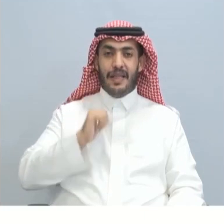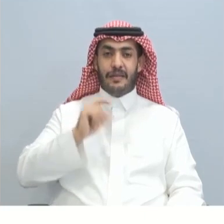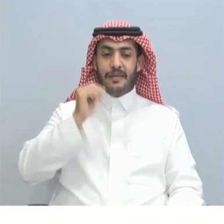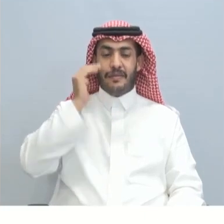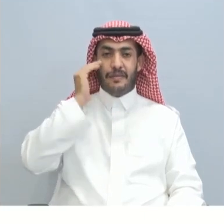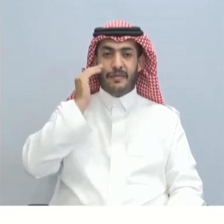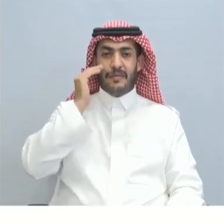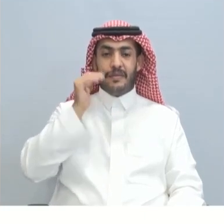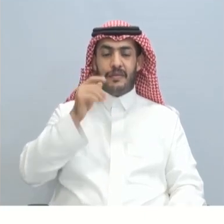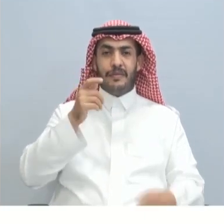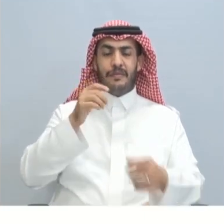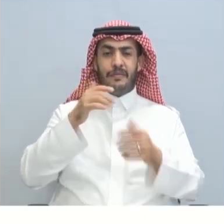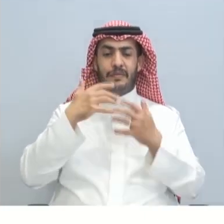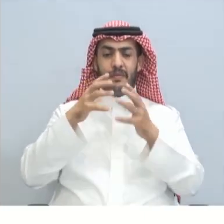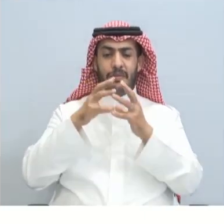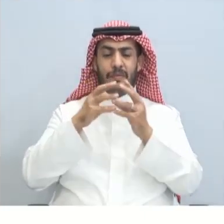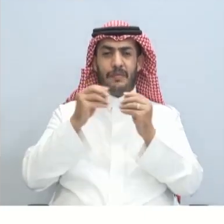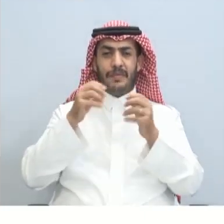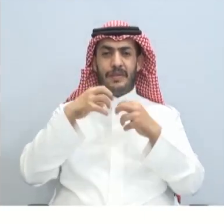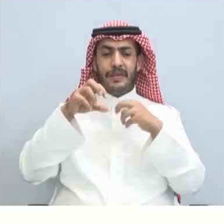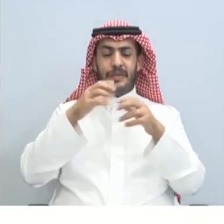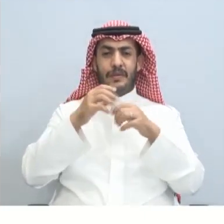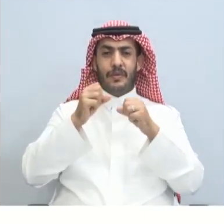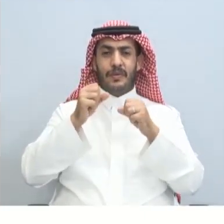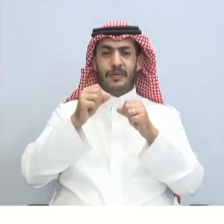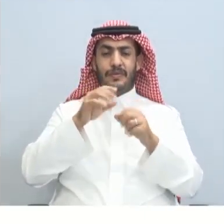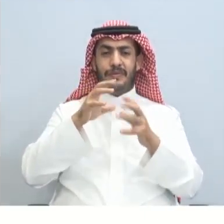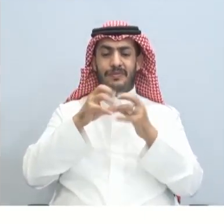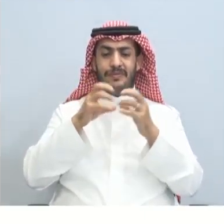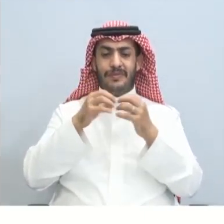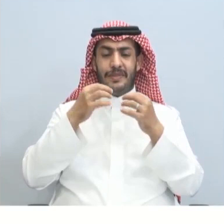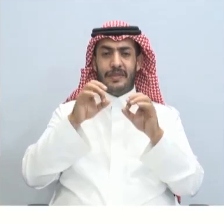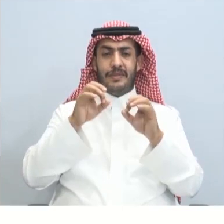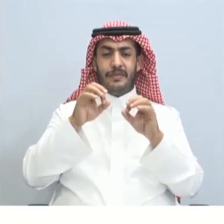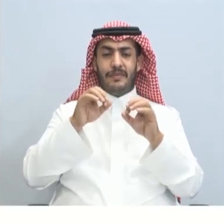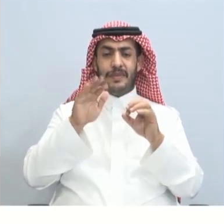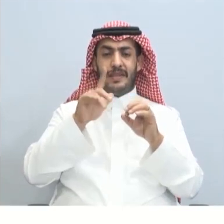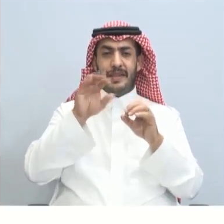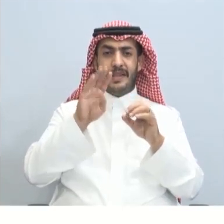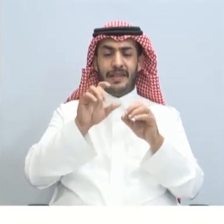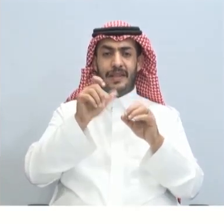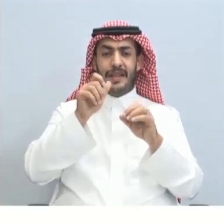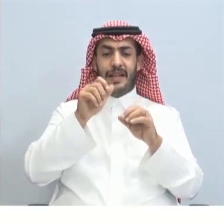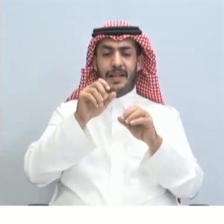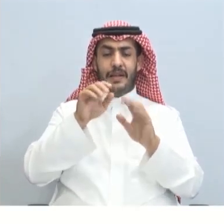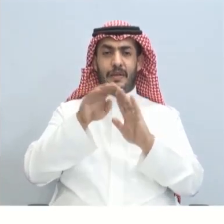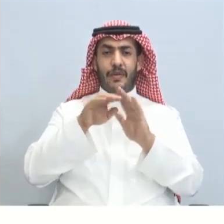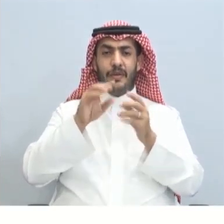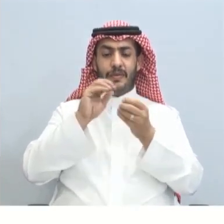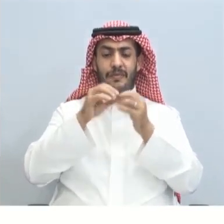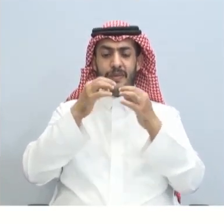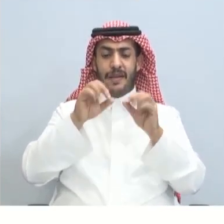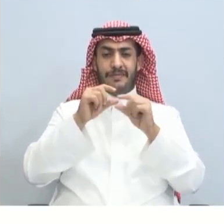صفائح بسهوله لان قوه التجاذب بين صفائح اهرامات السيليكا وايونات الالومنيوم